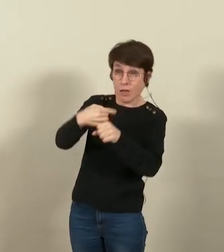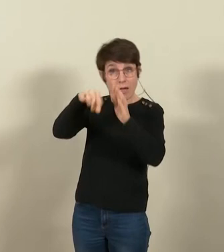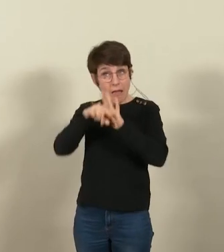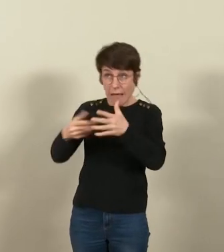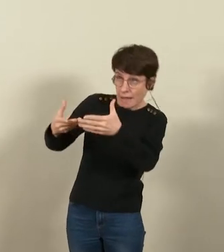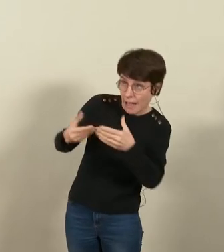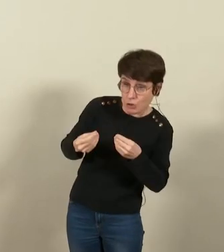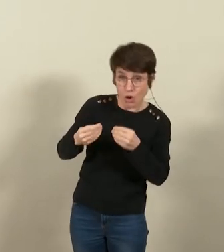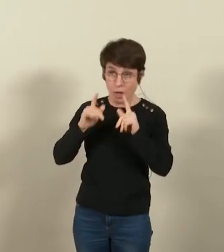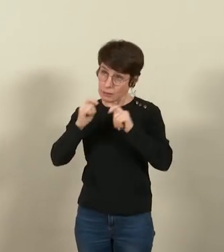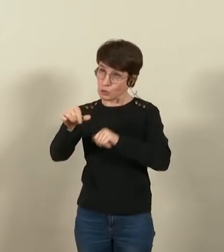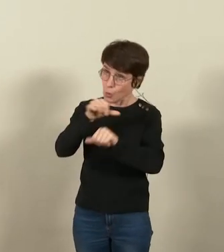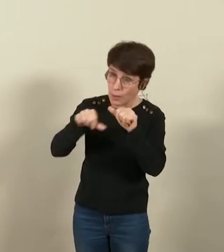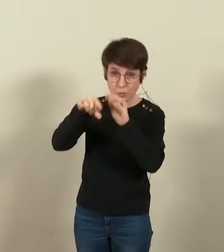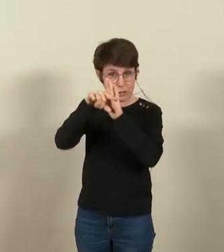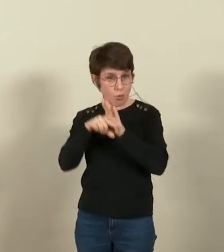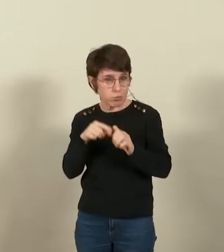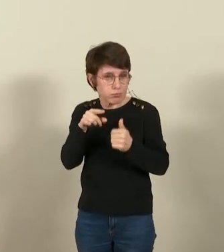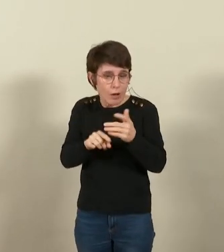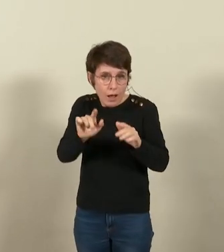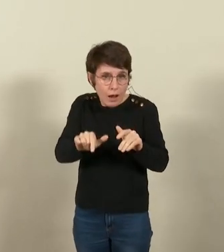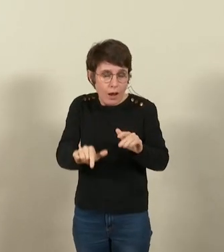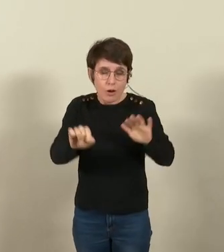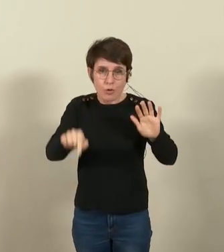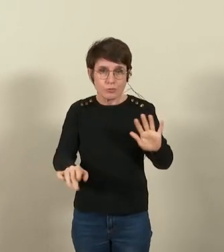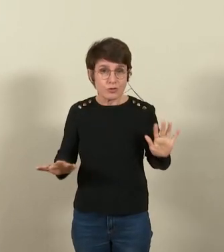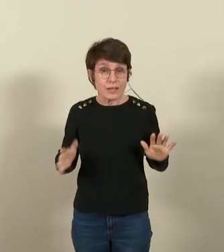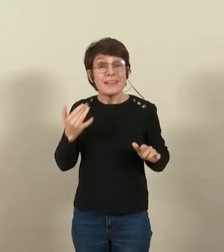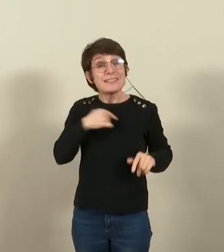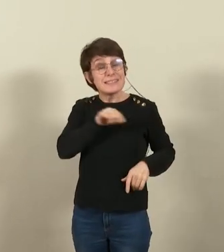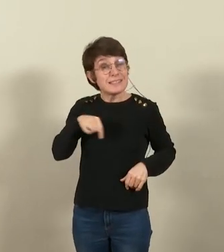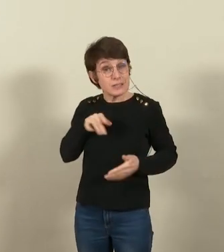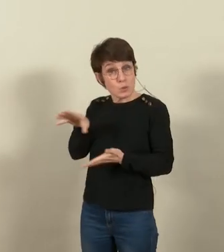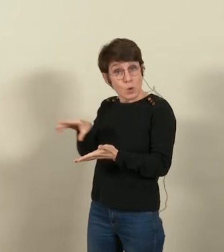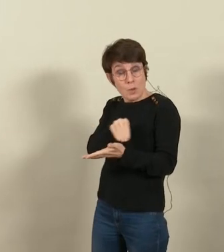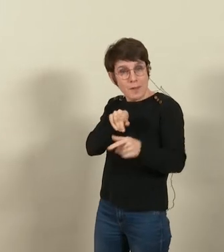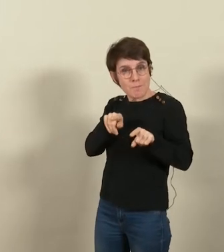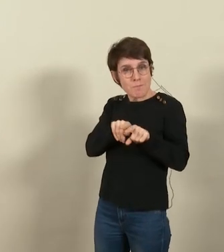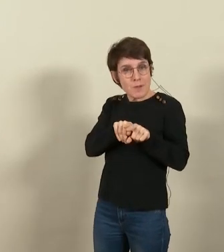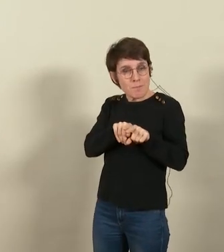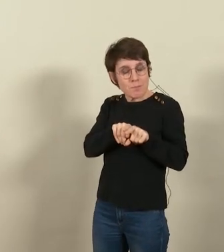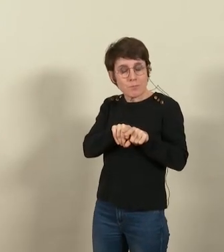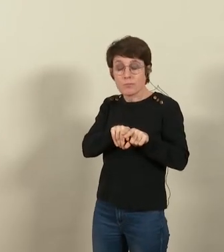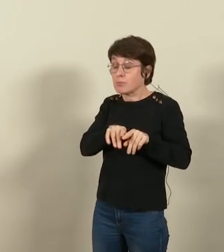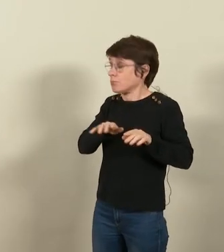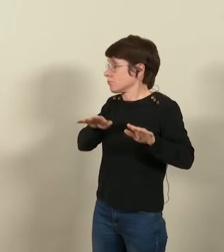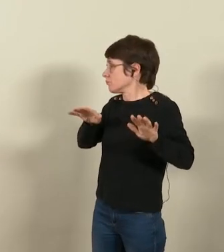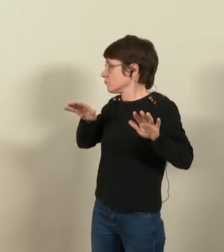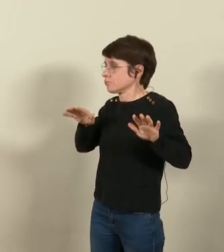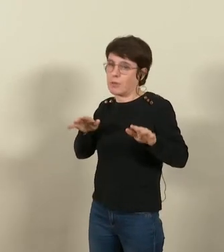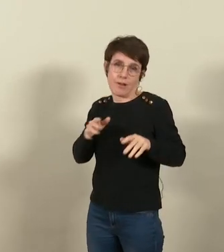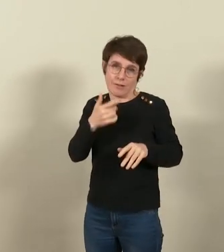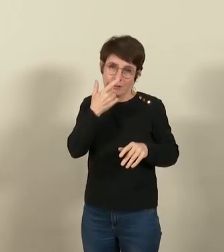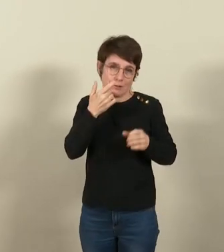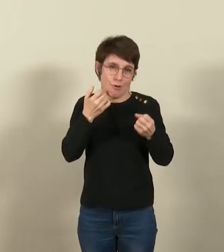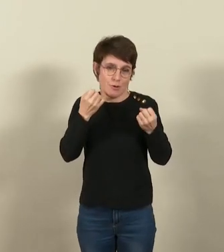séjour sur leur territoire qui s ils étaient elles étaient impliquées chez nous vaudrait les vudrai faudrait j'imagine